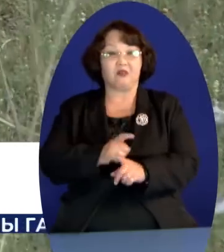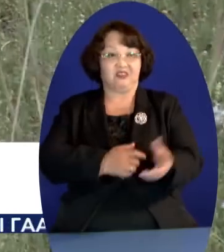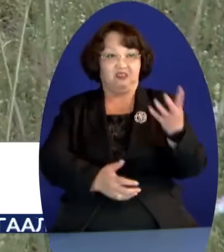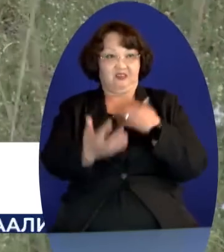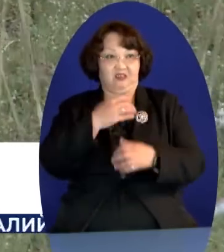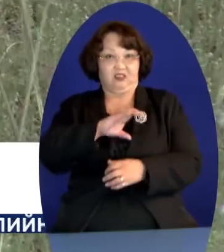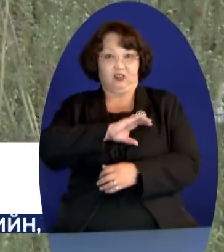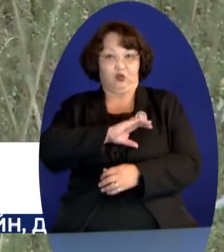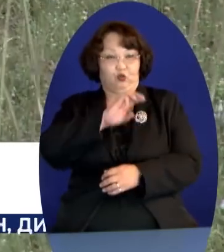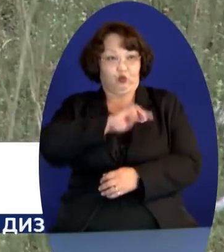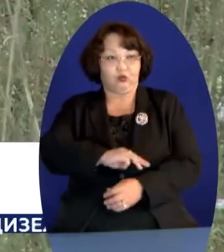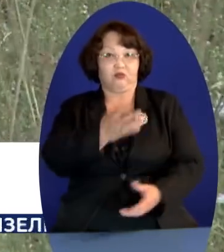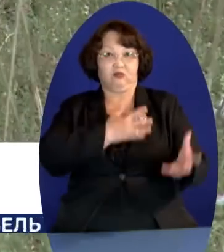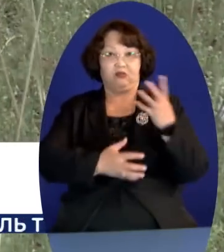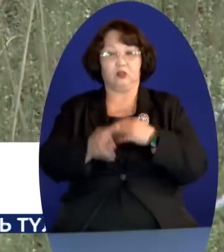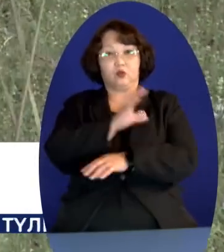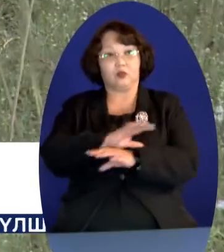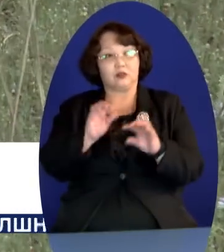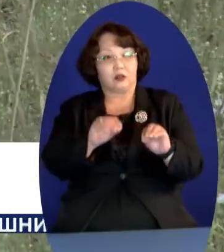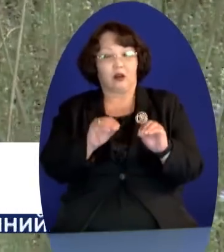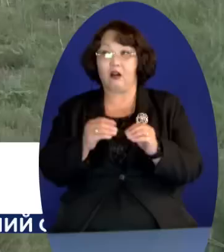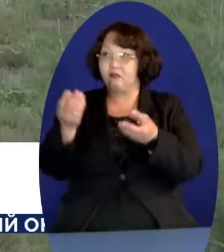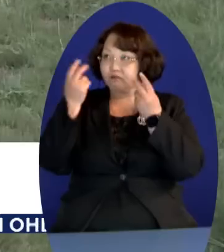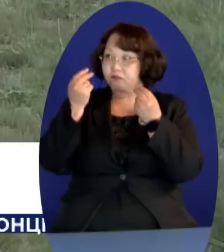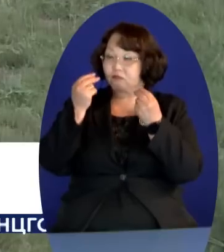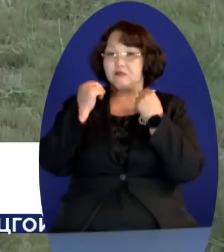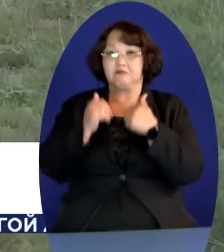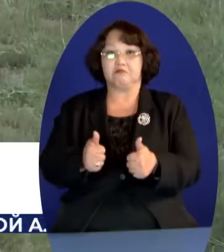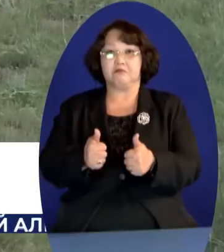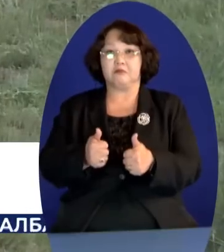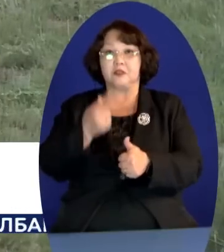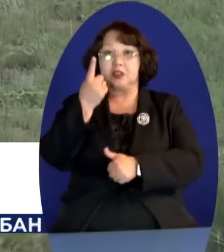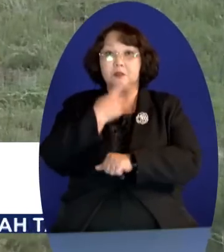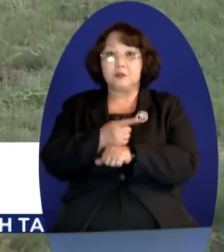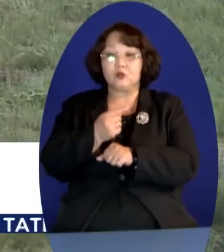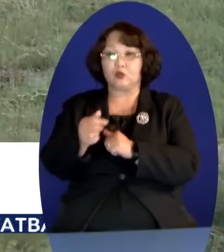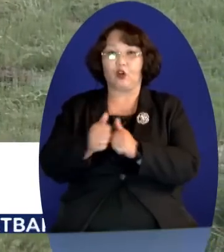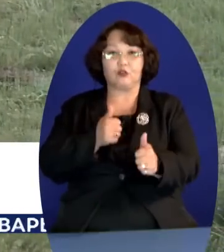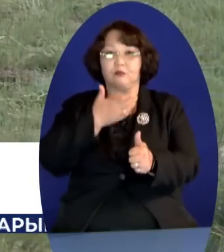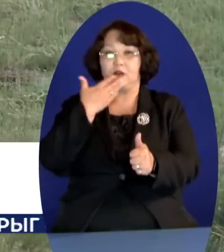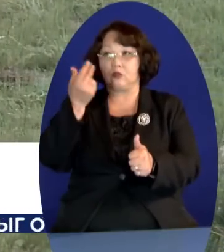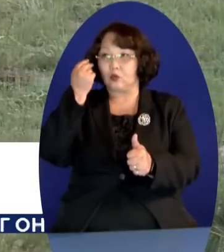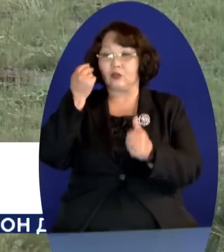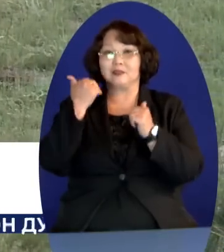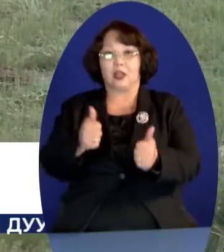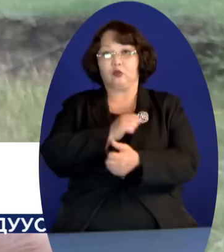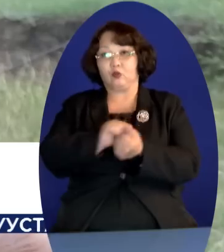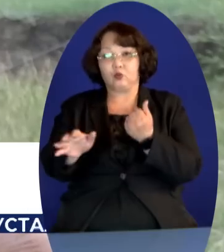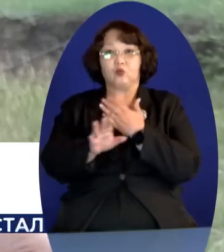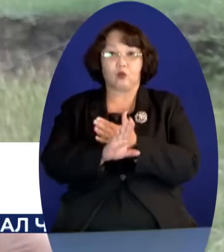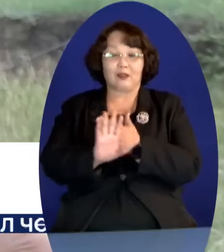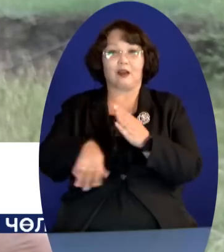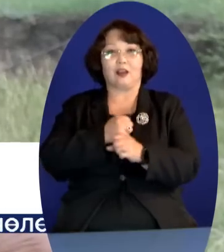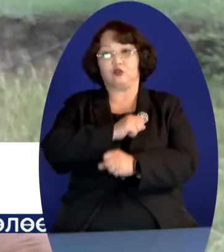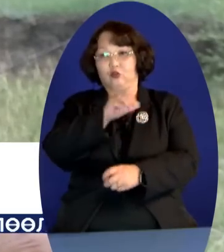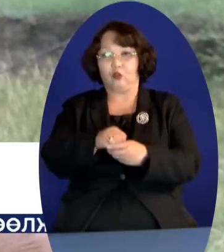энэ залуучуудын хувьд бол ятаа сургалтанд ч дадлаг хийх хугацаанд ч 1 минутын ч одоо хоцрогдлоо ирсэн төгснөхөө дараа ажиллах